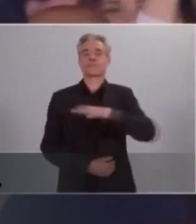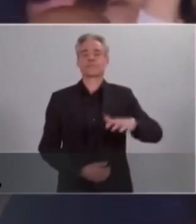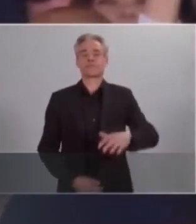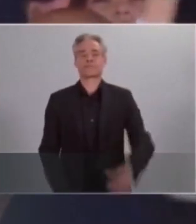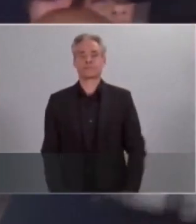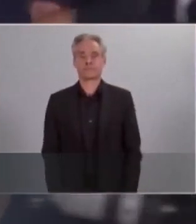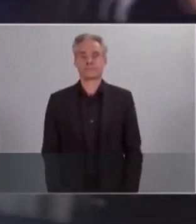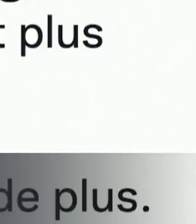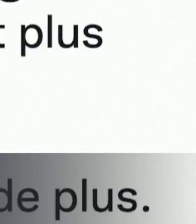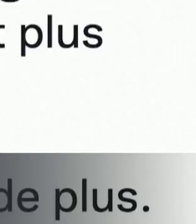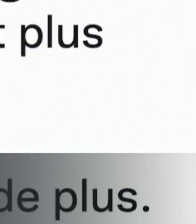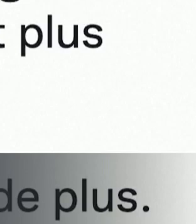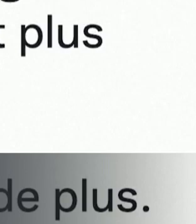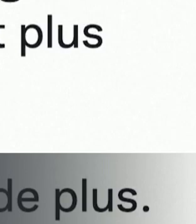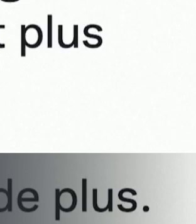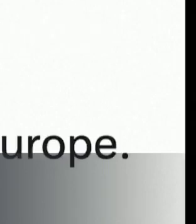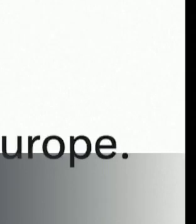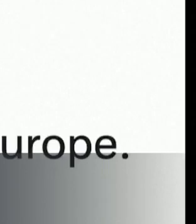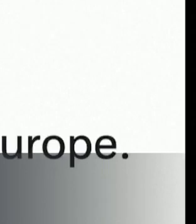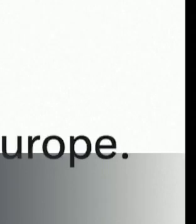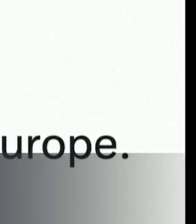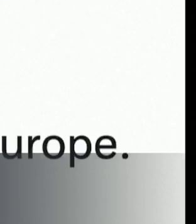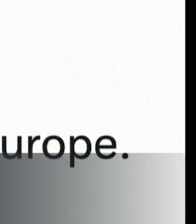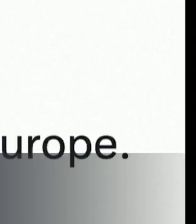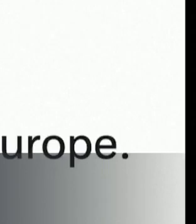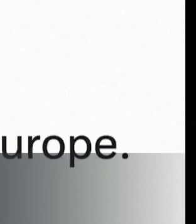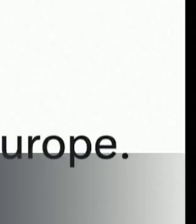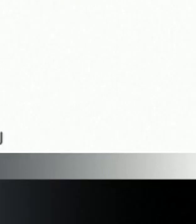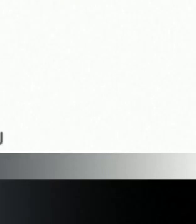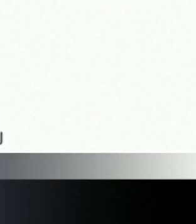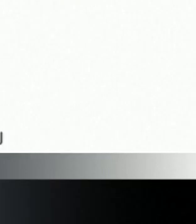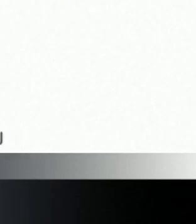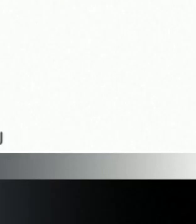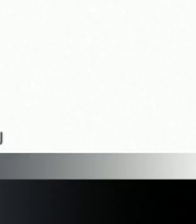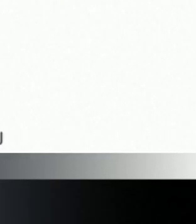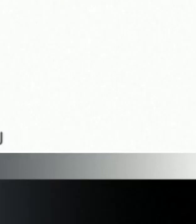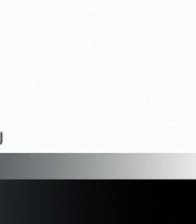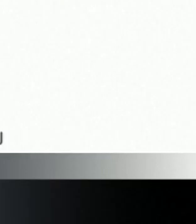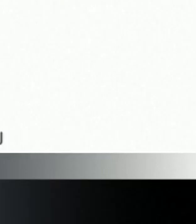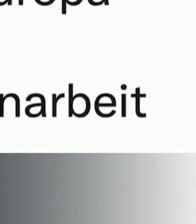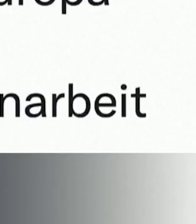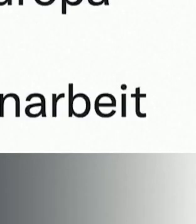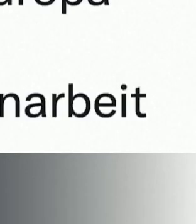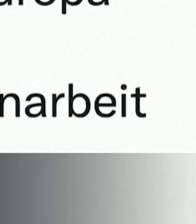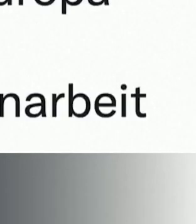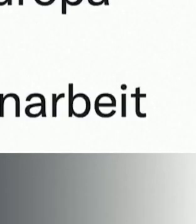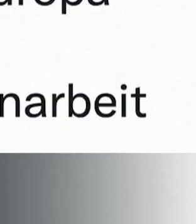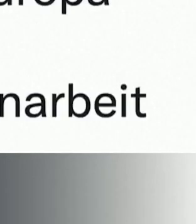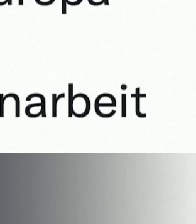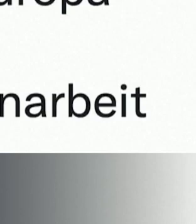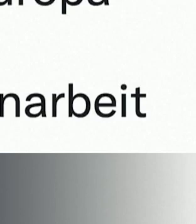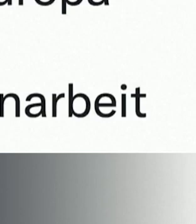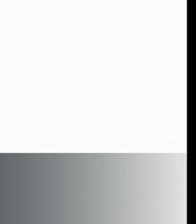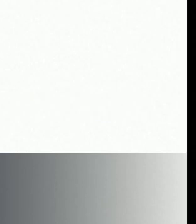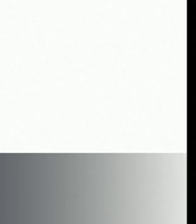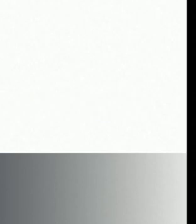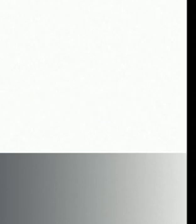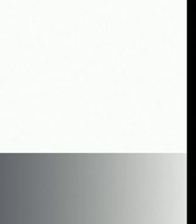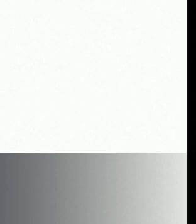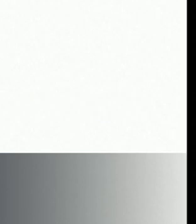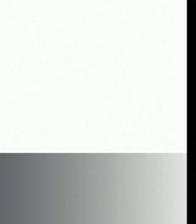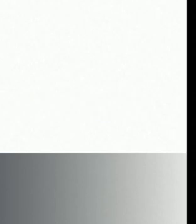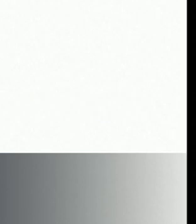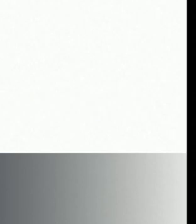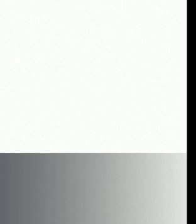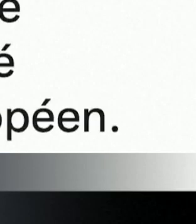统。包括欧盟理事主席马歇尔、执委会主席冯德莱恩、英国首相强生、德国总理肖兹和荷兰首相吕特等